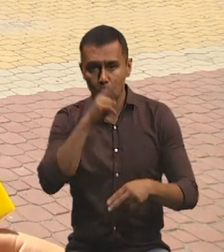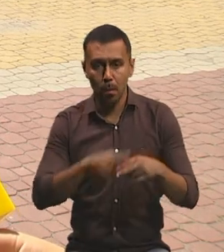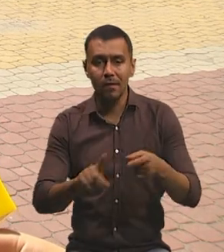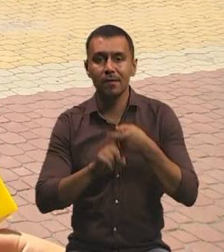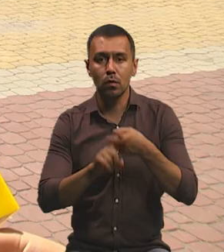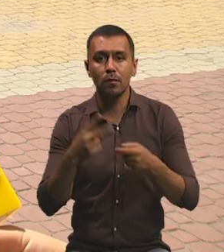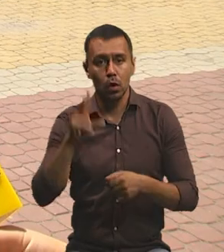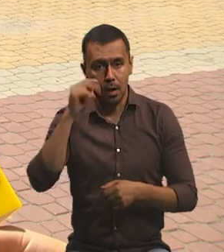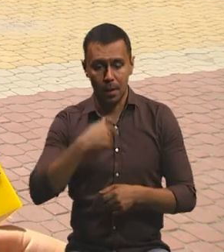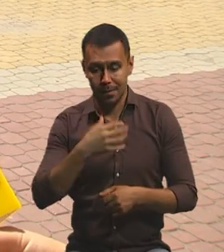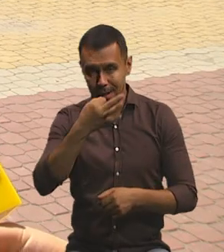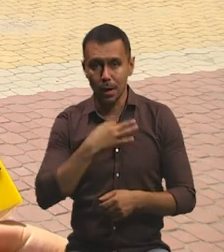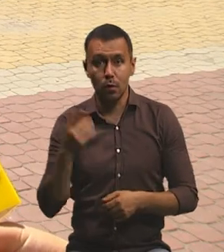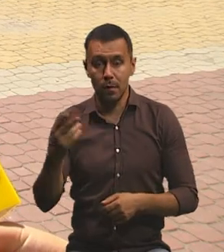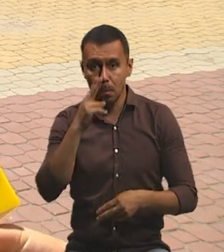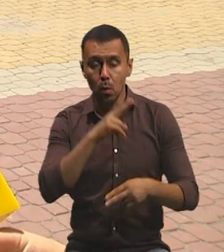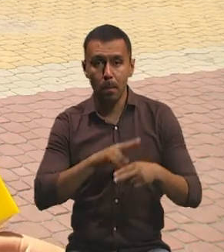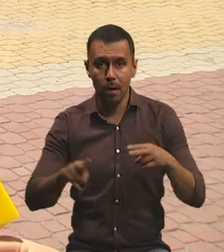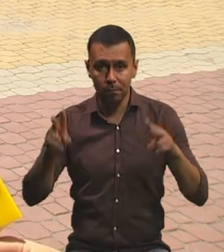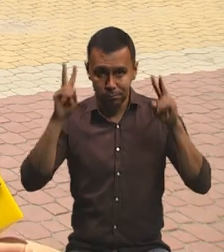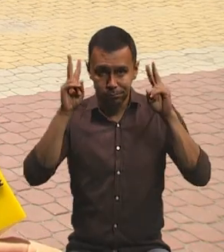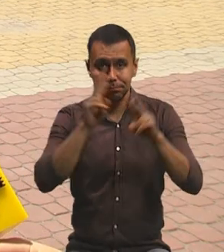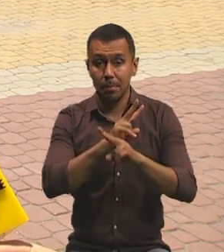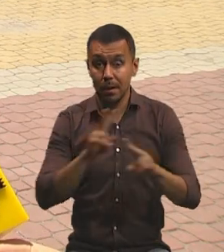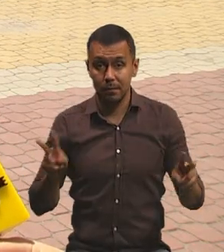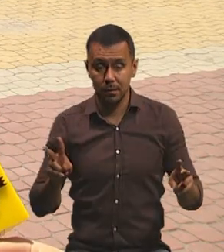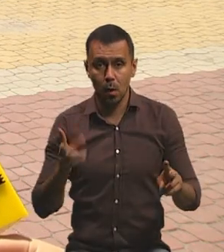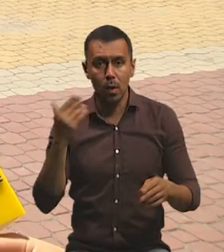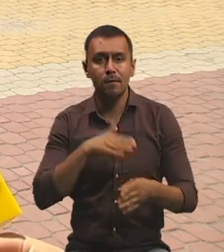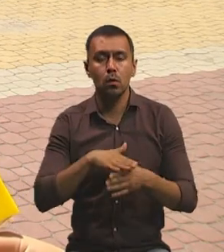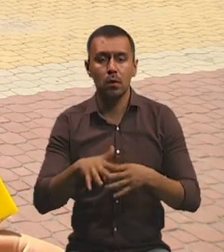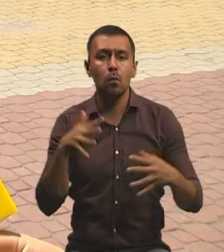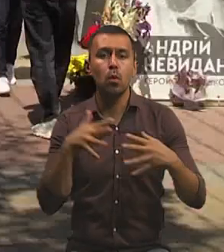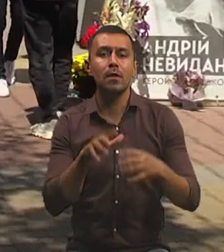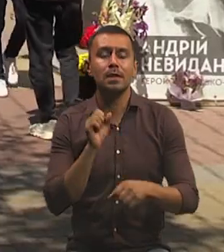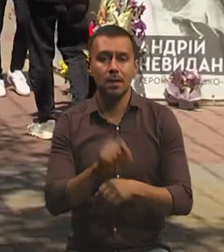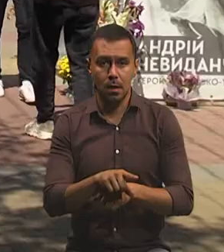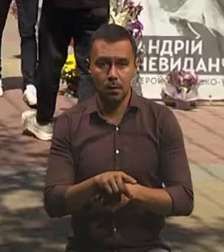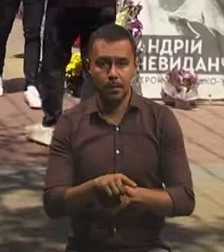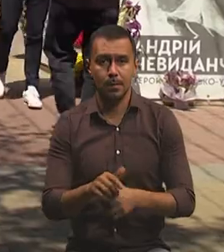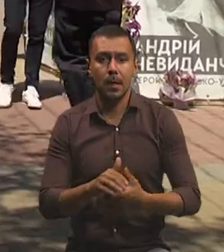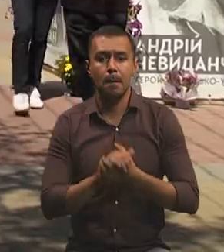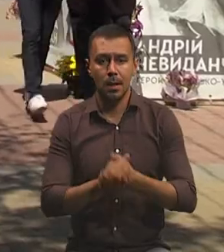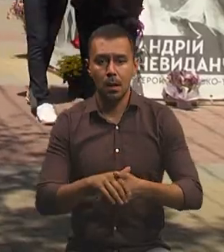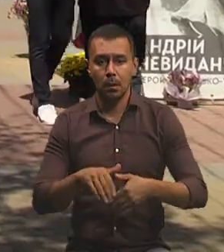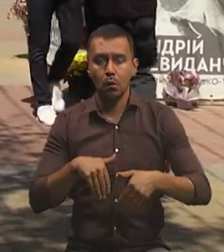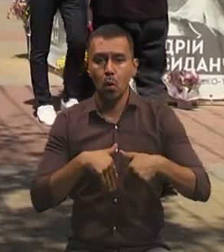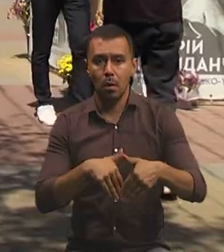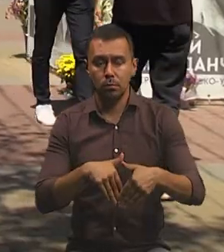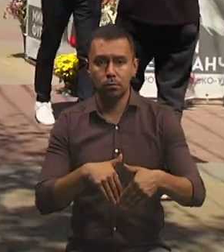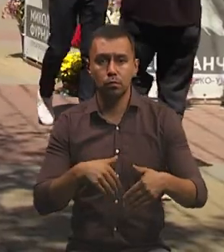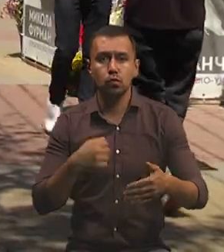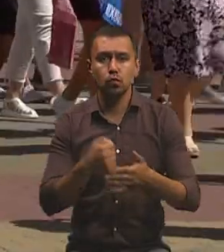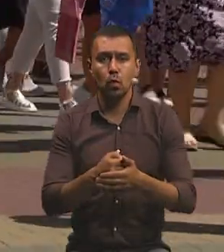20-го числа нам сказали, що він пропав при виконанні бойового завдання. Мирна хода вирушає до кінотеатру